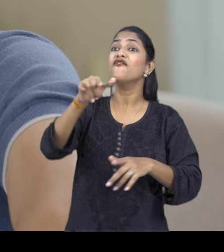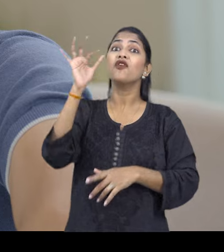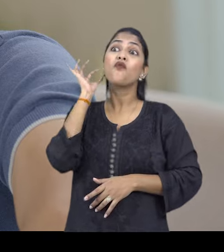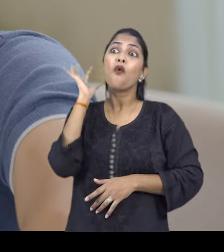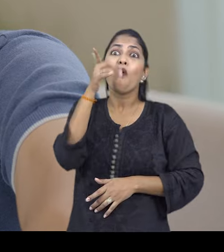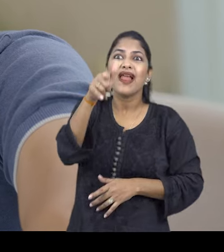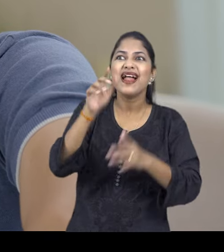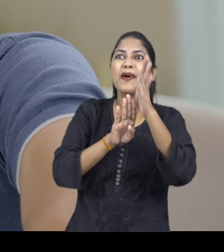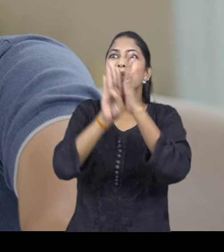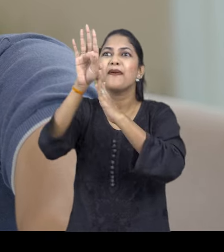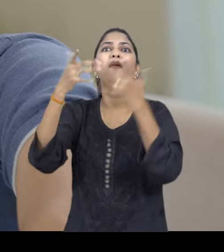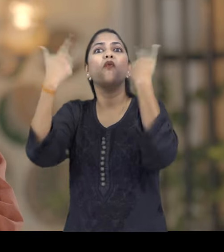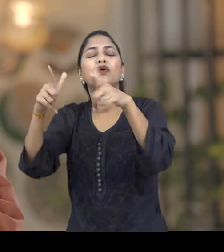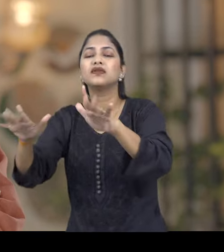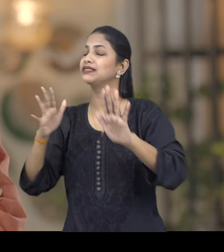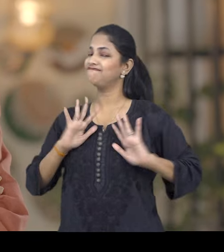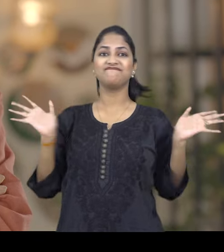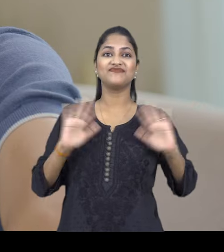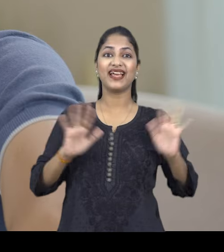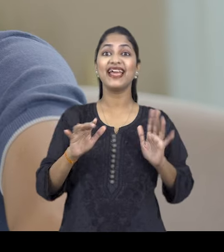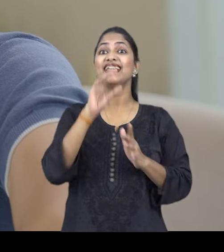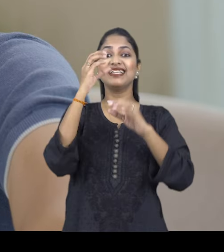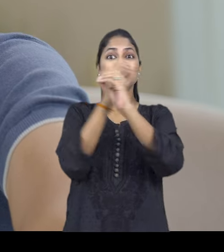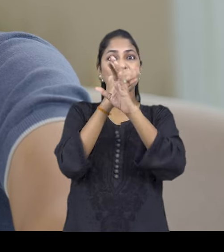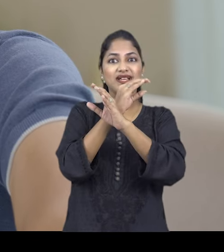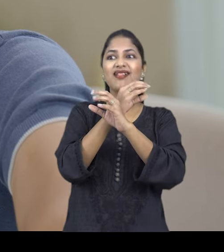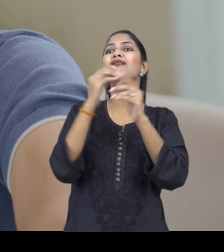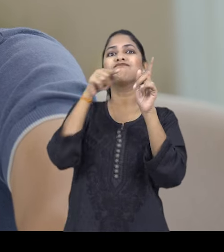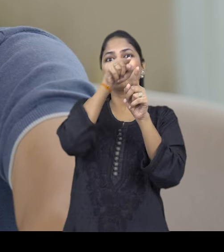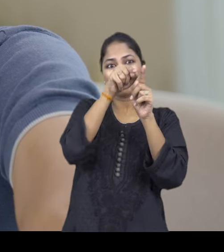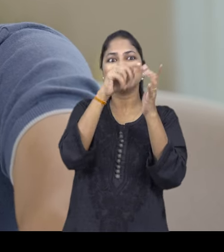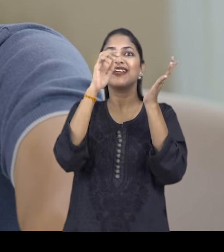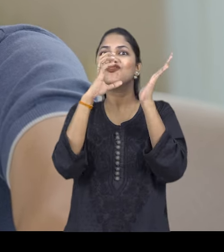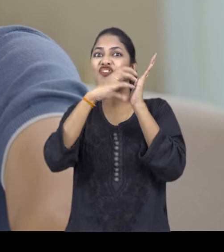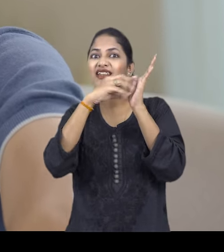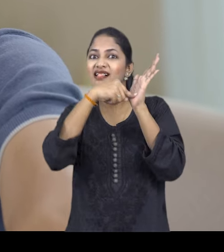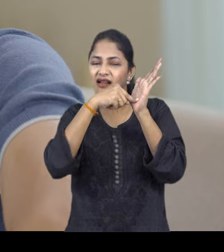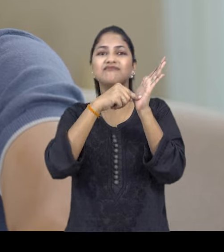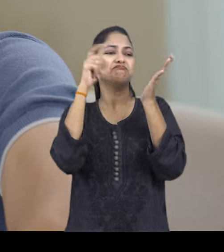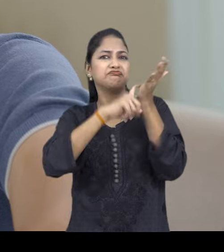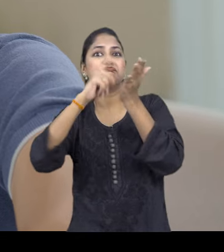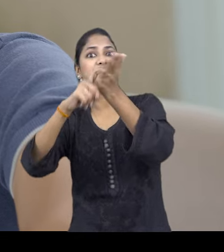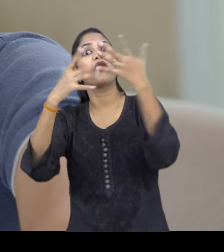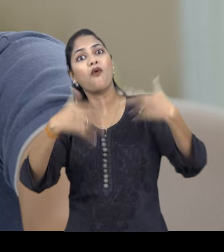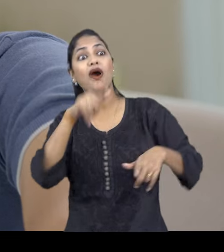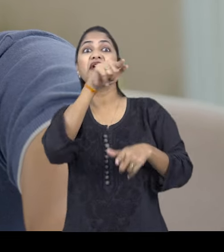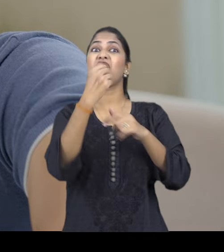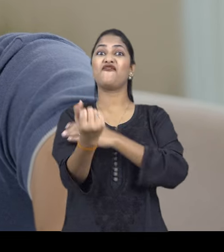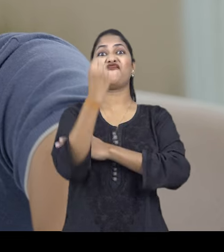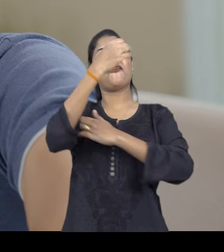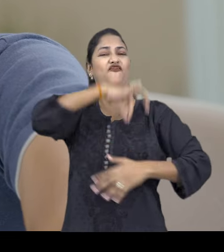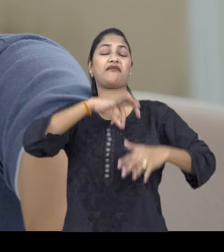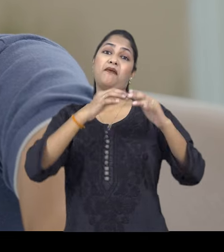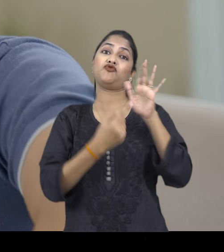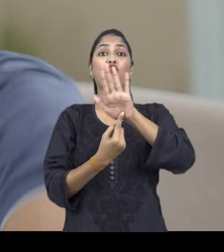તો ટ્રેડિંગની સારી તકો છૂટી જશે. એટલા માટે મેં ઘણી બધી સોશિયલ મીડિયાની ચેનલ્સને સબસ્ક્રાઇબ કરી છે જે દમદાર નફો આપવાનો દાવો